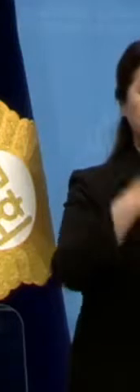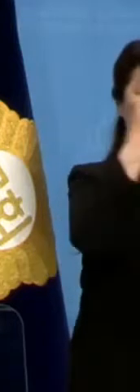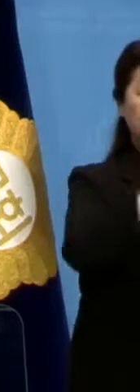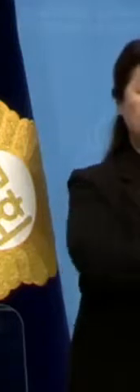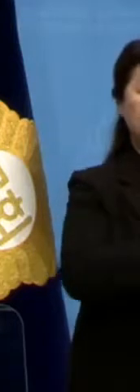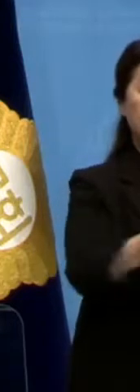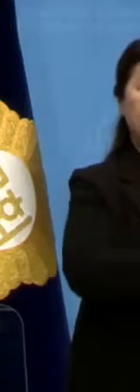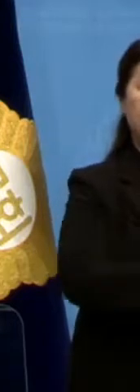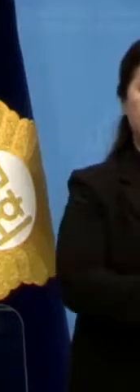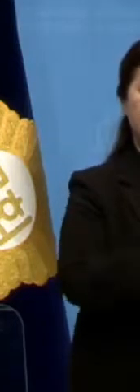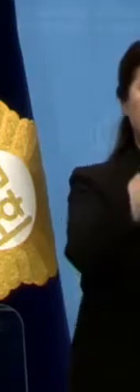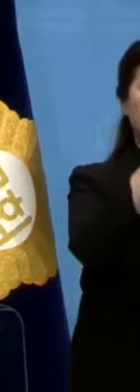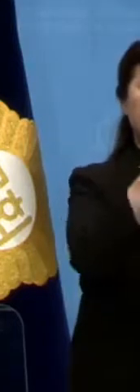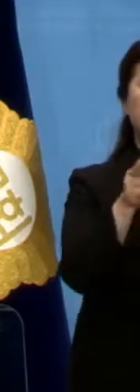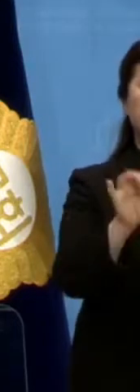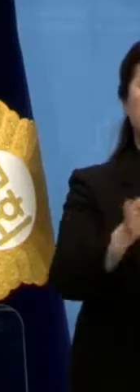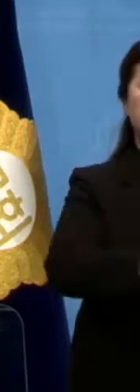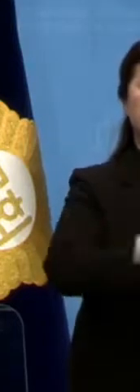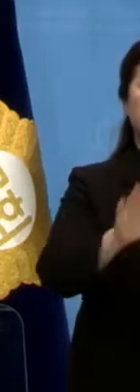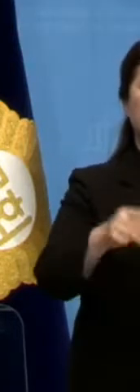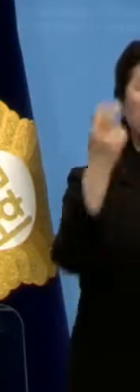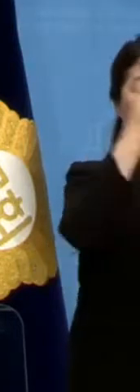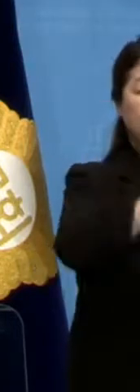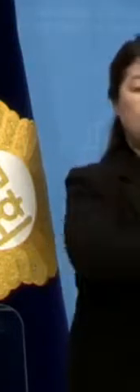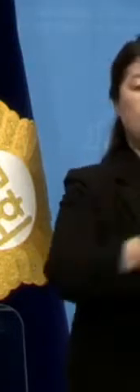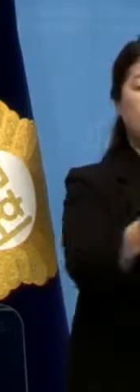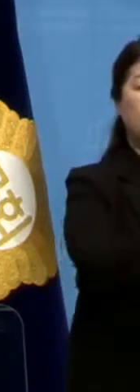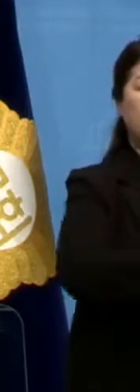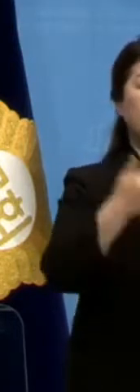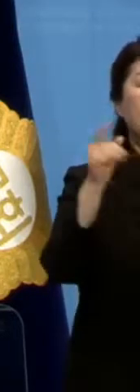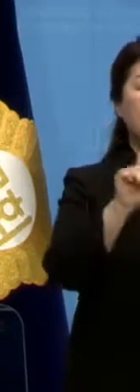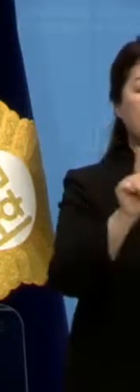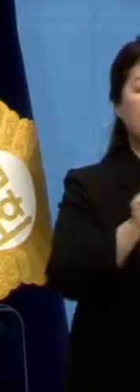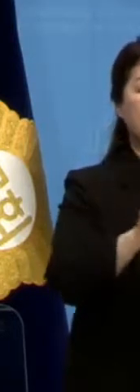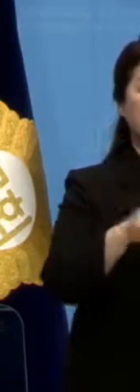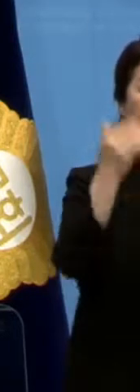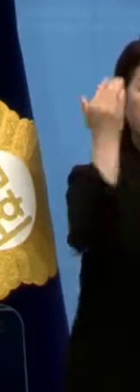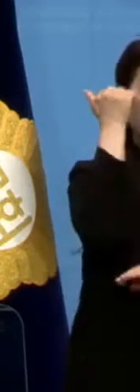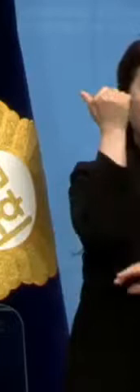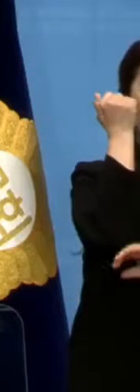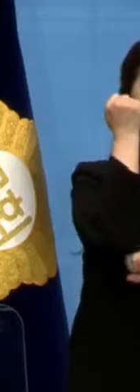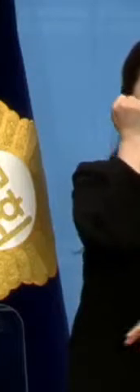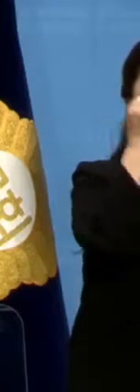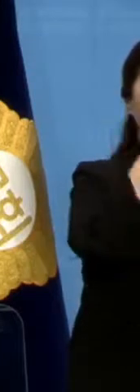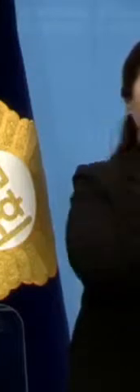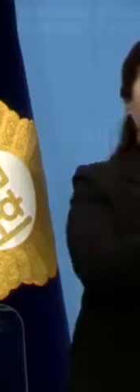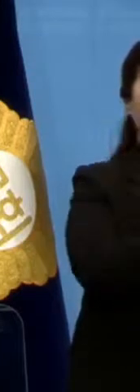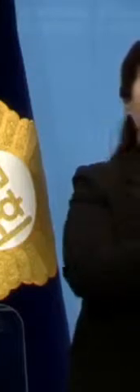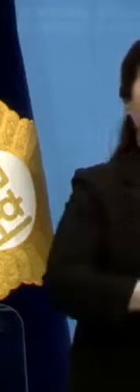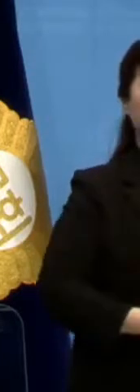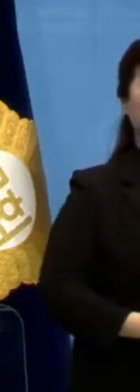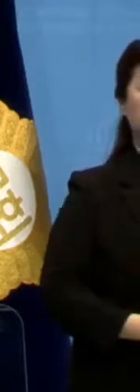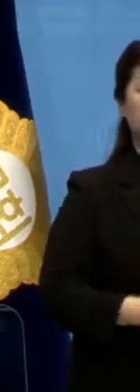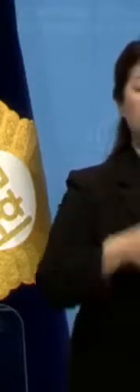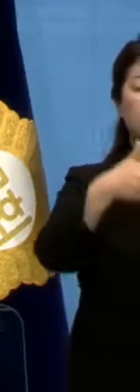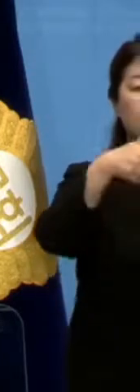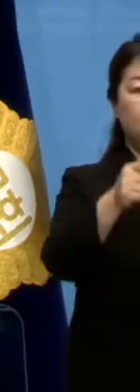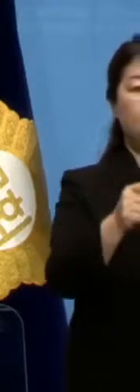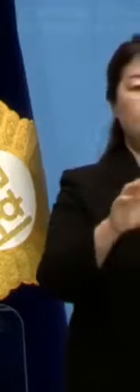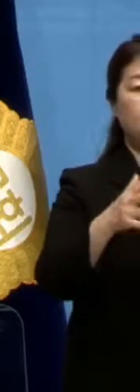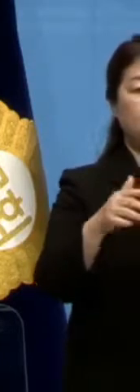정부정책감시특위위원장 이영입니다. 감시특위는 대한민국 헌법 제61조에 국회는